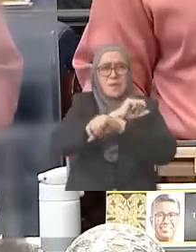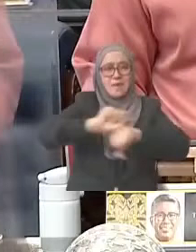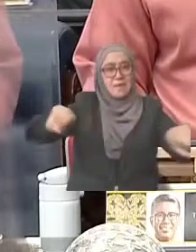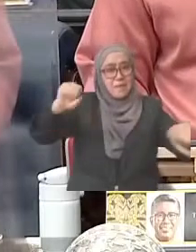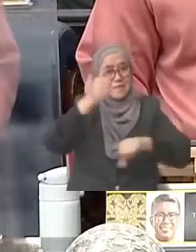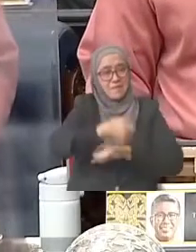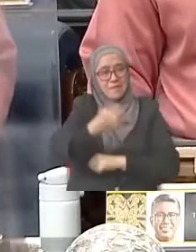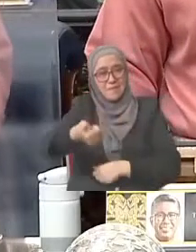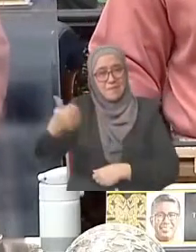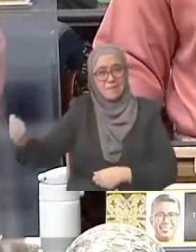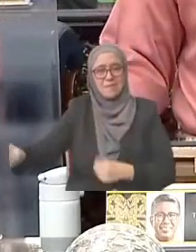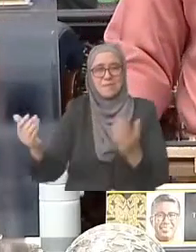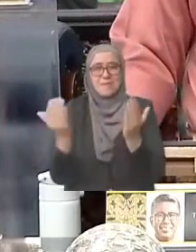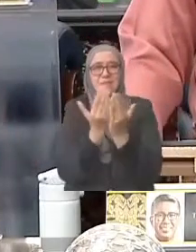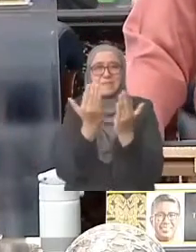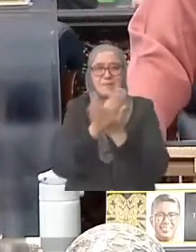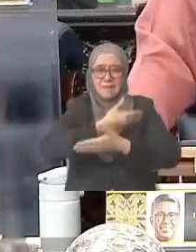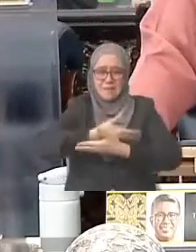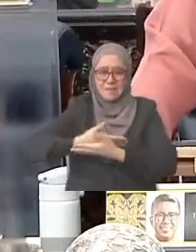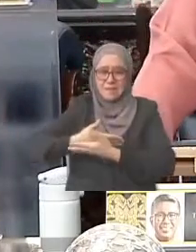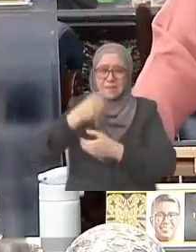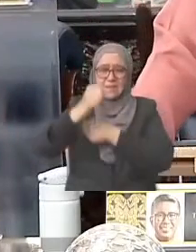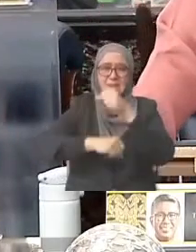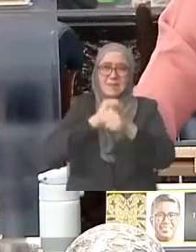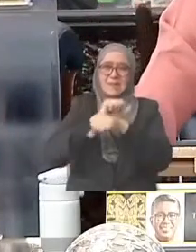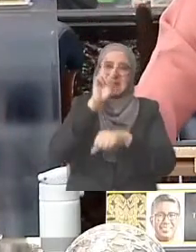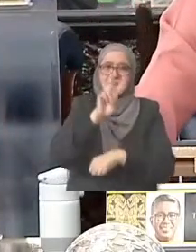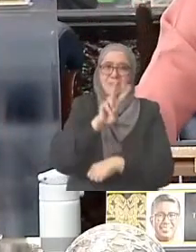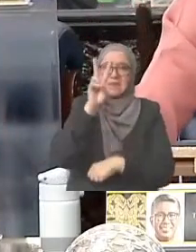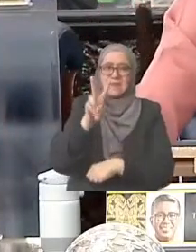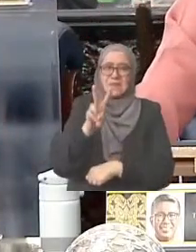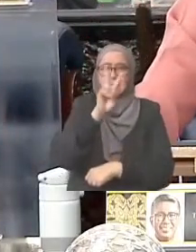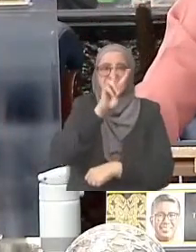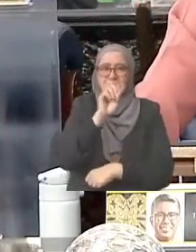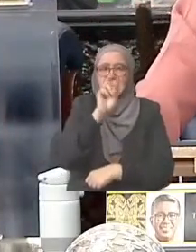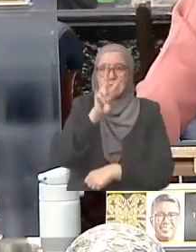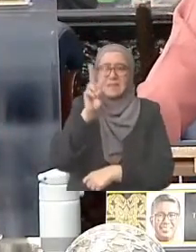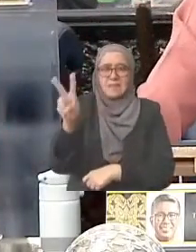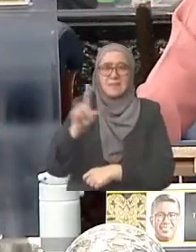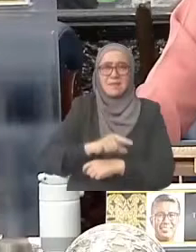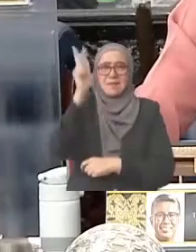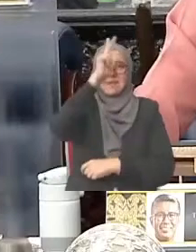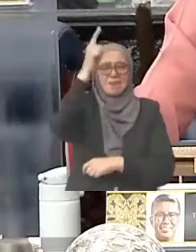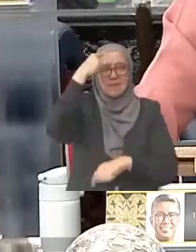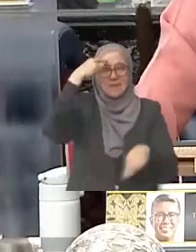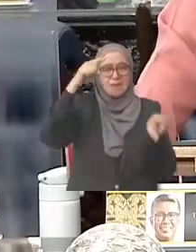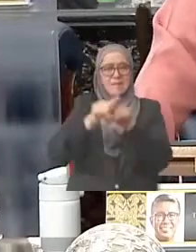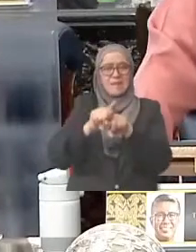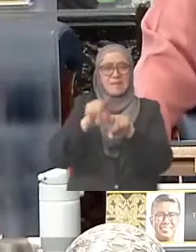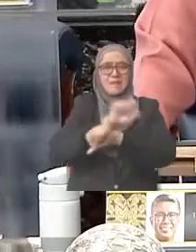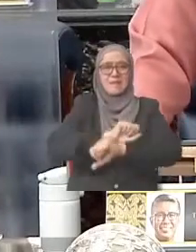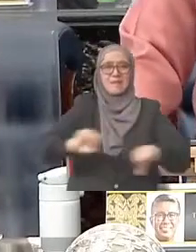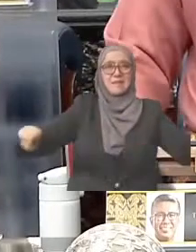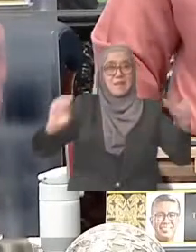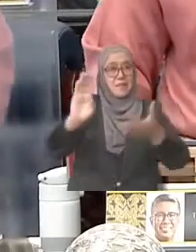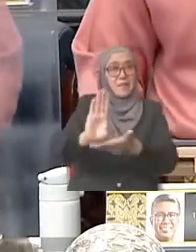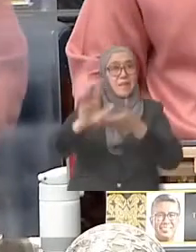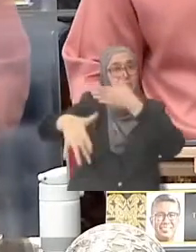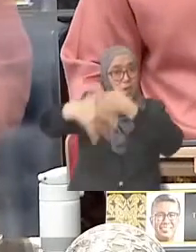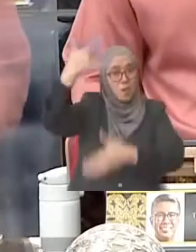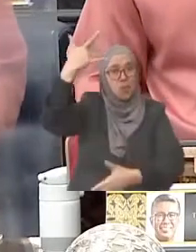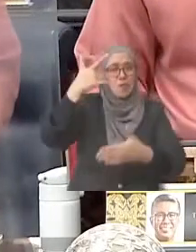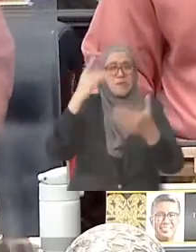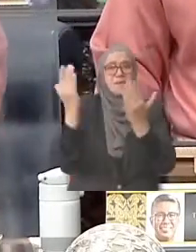Tahun 2022 kerajaan bersetuju untuk menyediakan bantuan awal persekolahan sebanyak 150